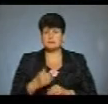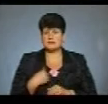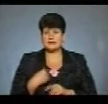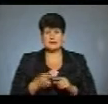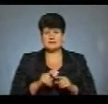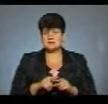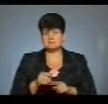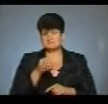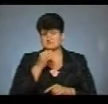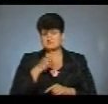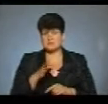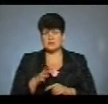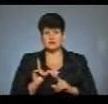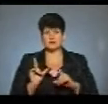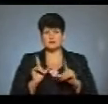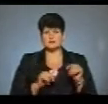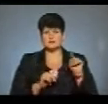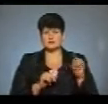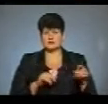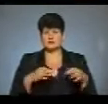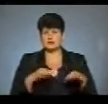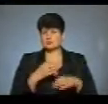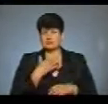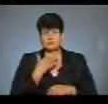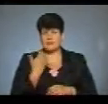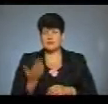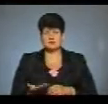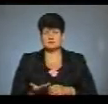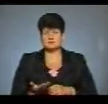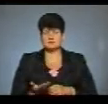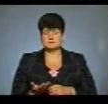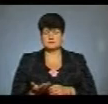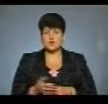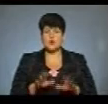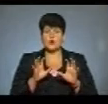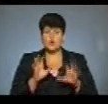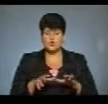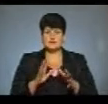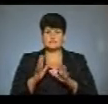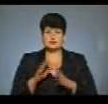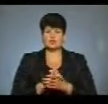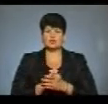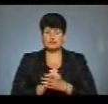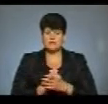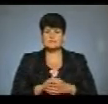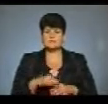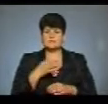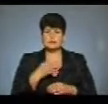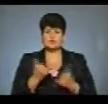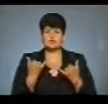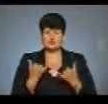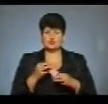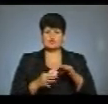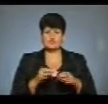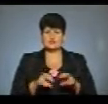не влаштовує. Добиратися туди транспорту нема. Голова садівничого товариства Олена Любовіцька повідомила, що сьогодні